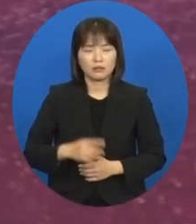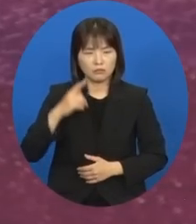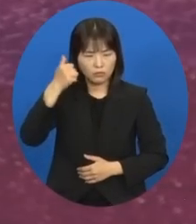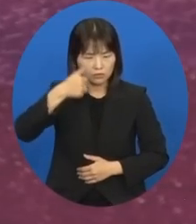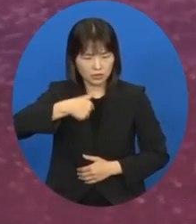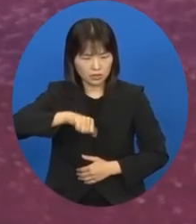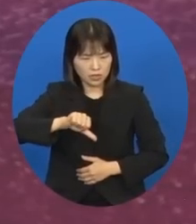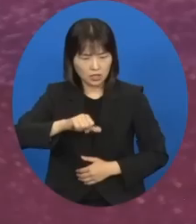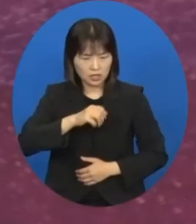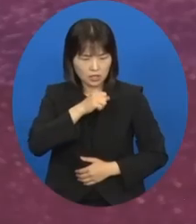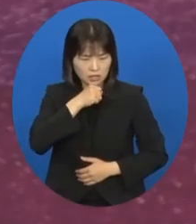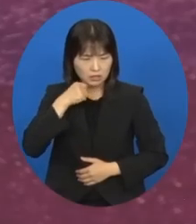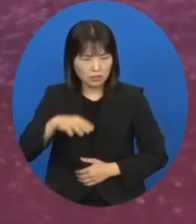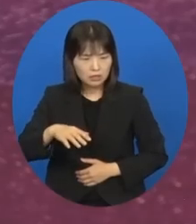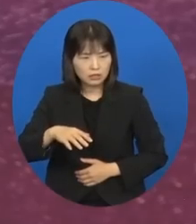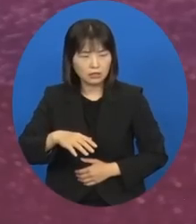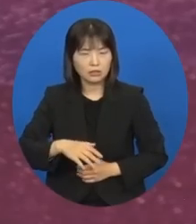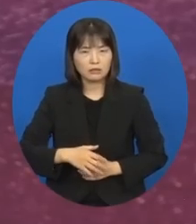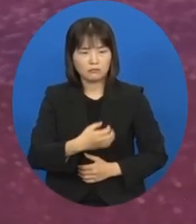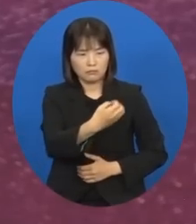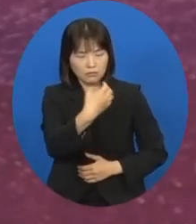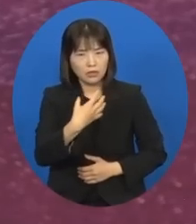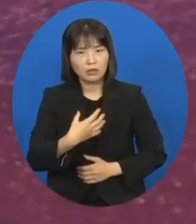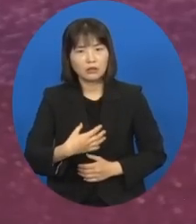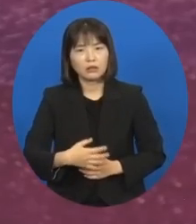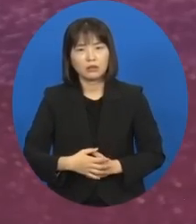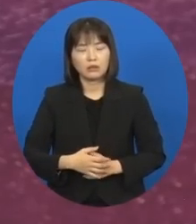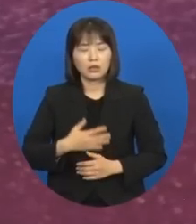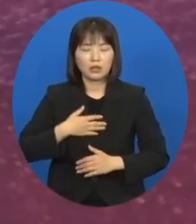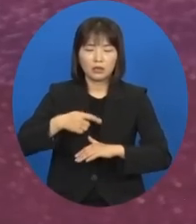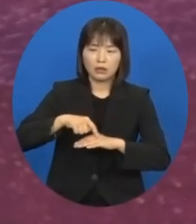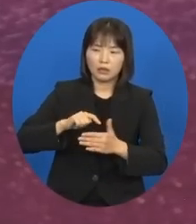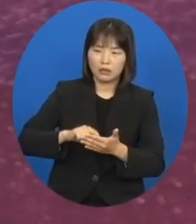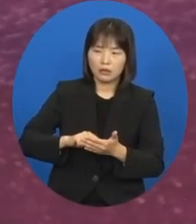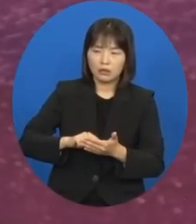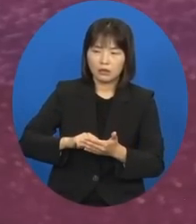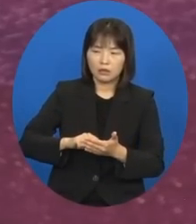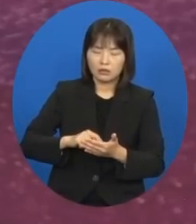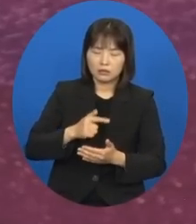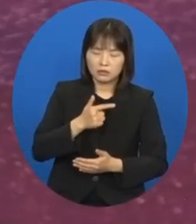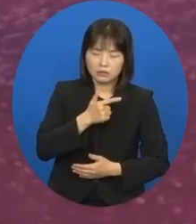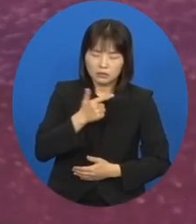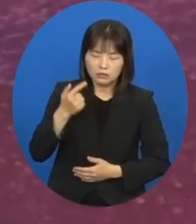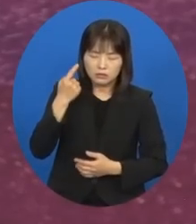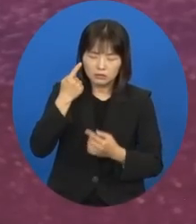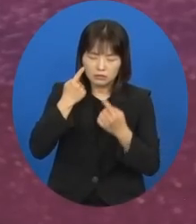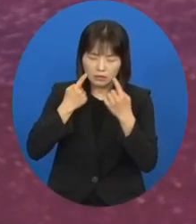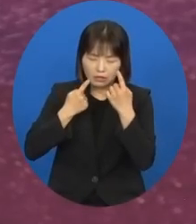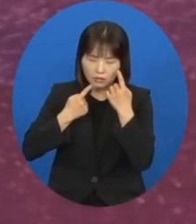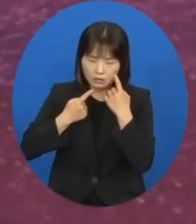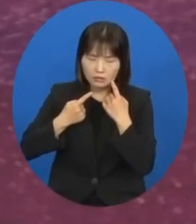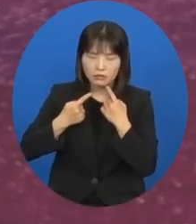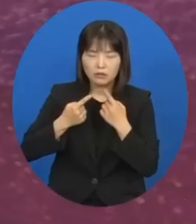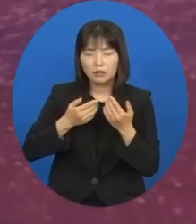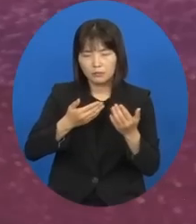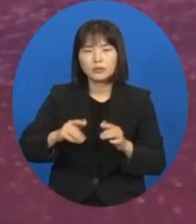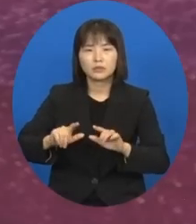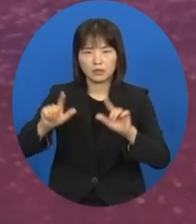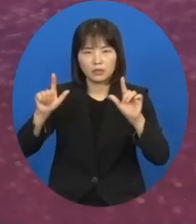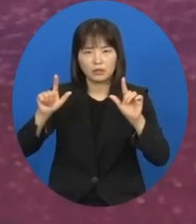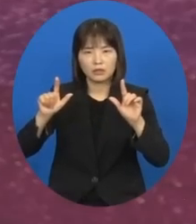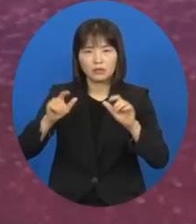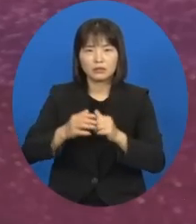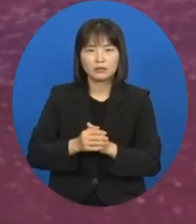목사 자녀가 재수 없게 제 마음에는 영혼의 큰 멍과 상처가 입혀진 날이었습니다